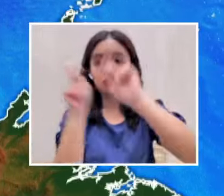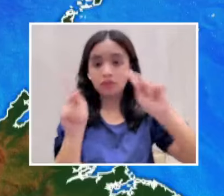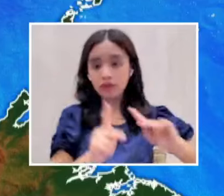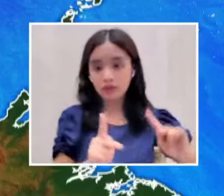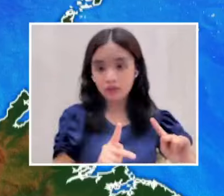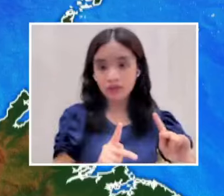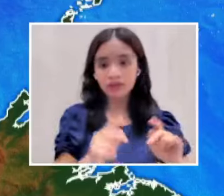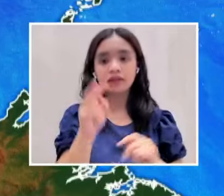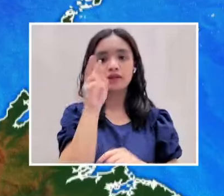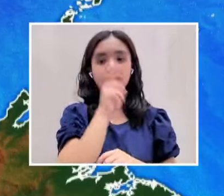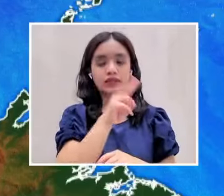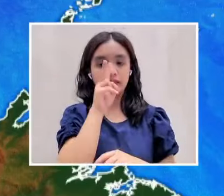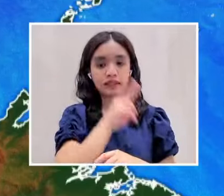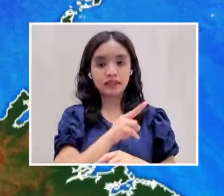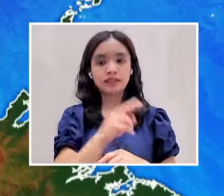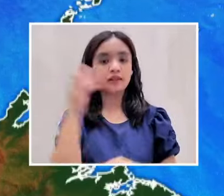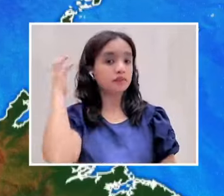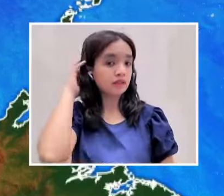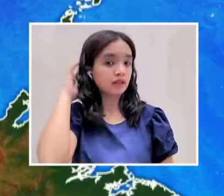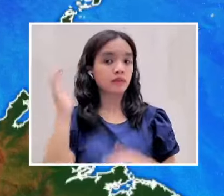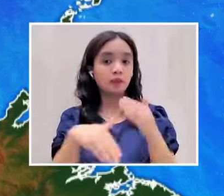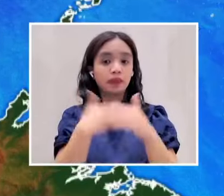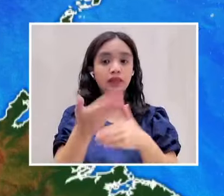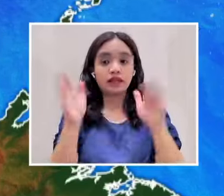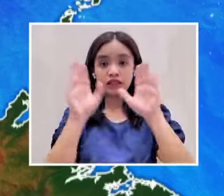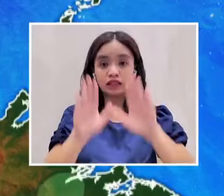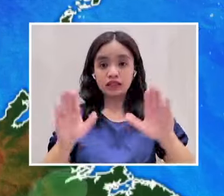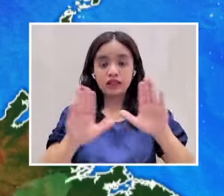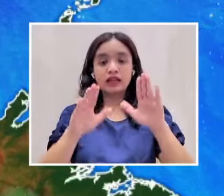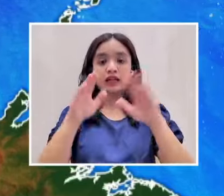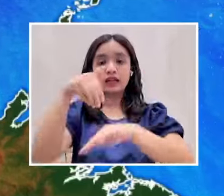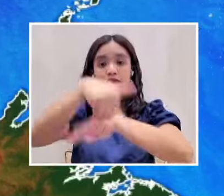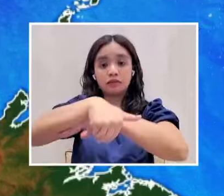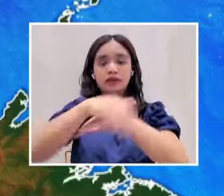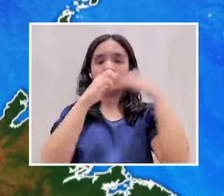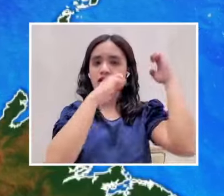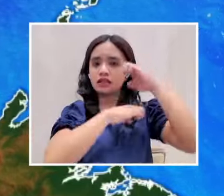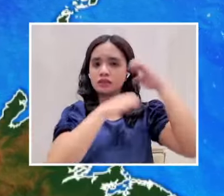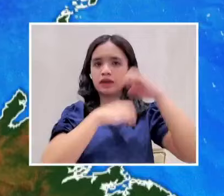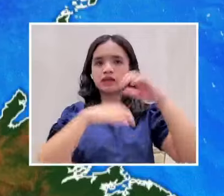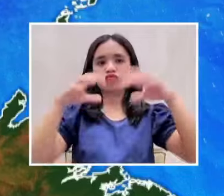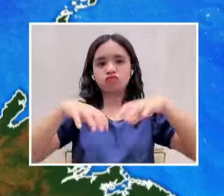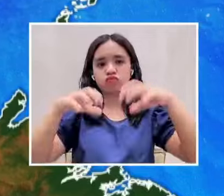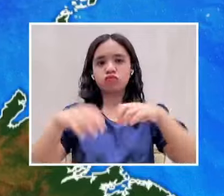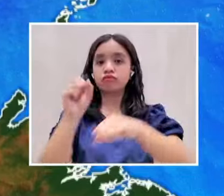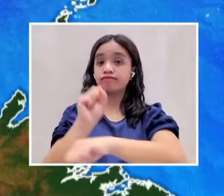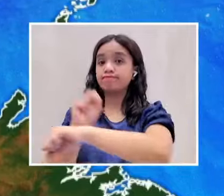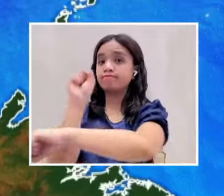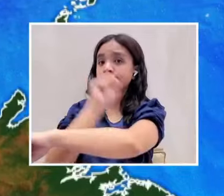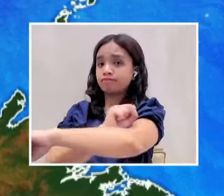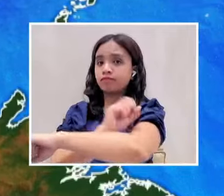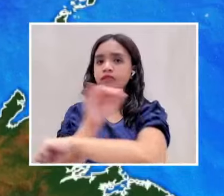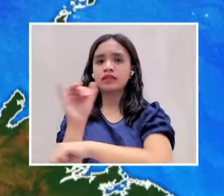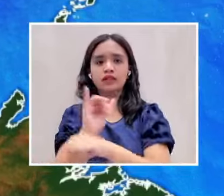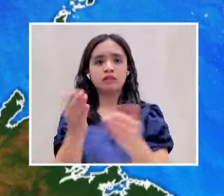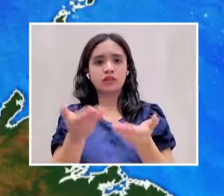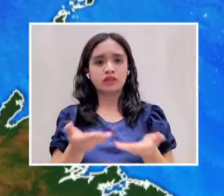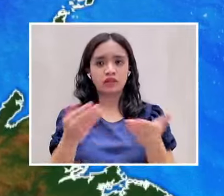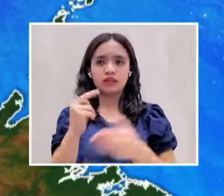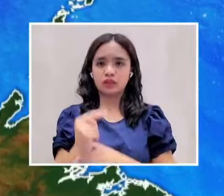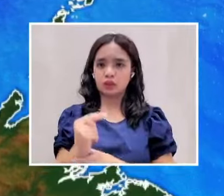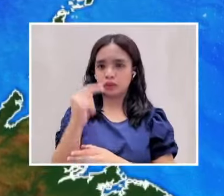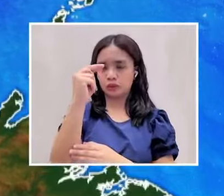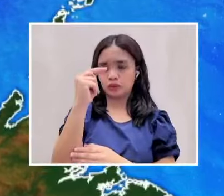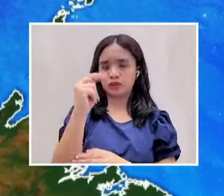sa Mindanao. At sa Linggo, gabi pa may aasahang ulan sa hilagang bahagi ng Samar Island at dito po sa hilagang bahagi ng